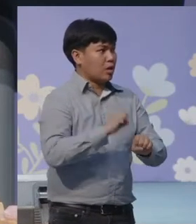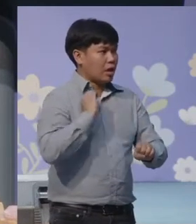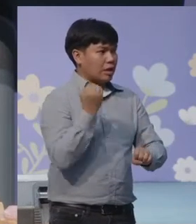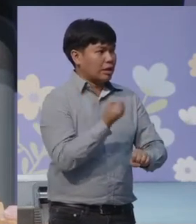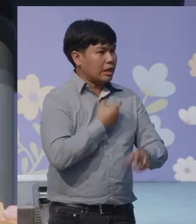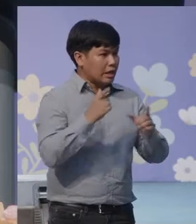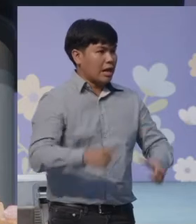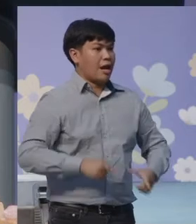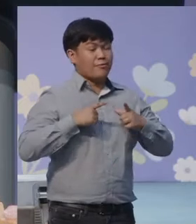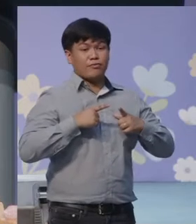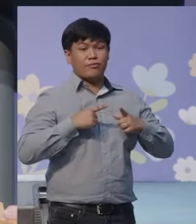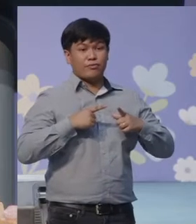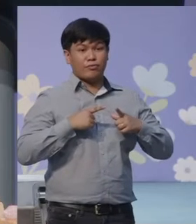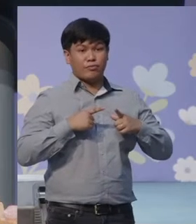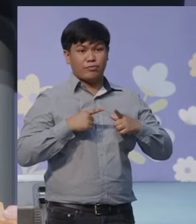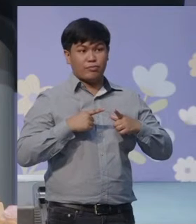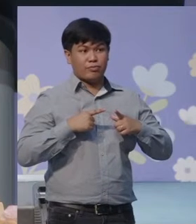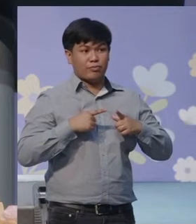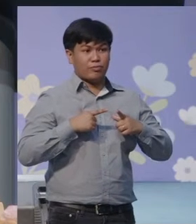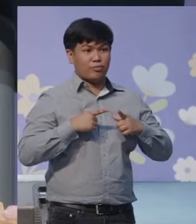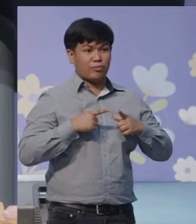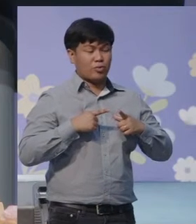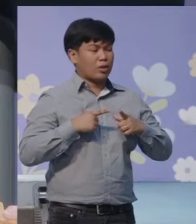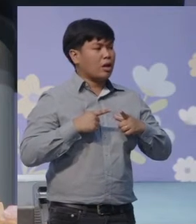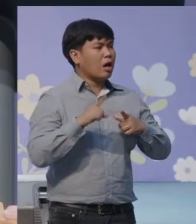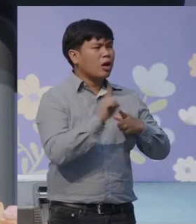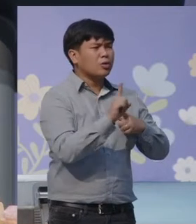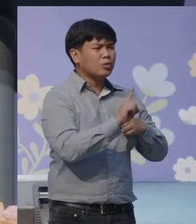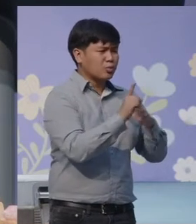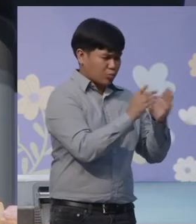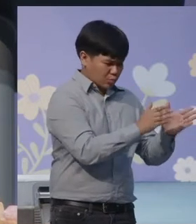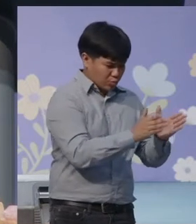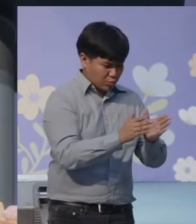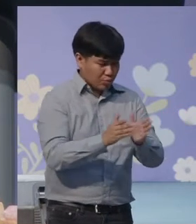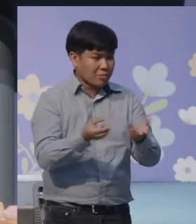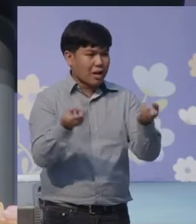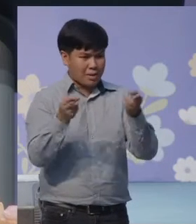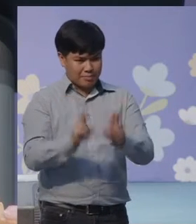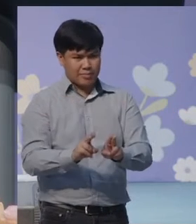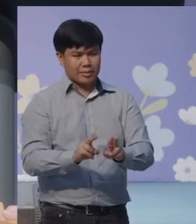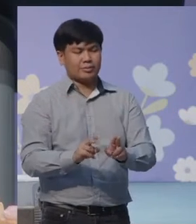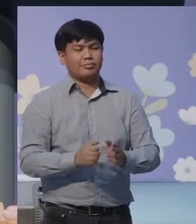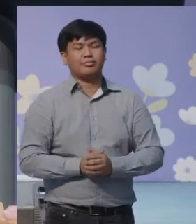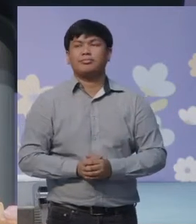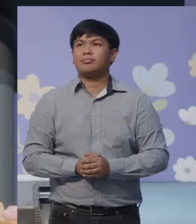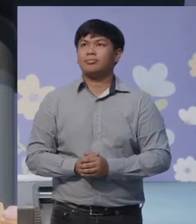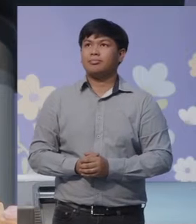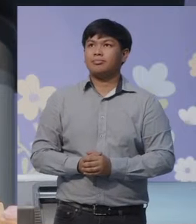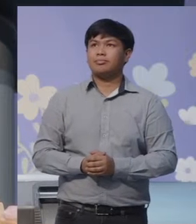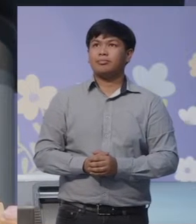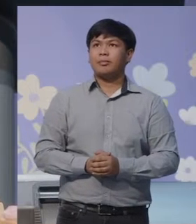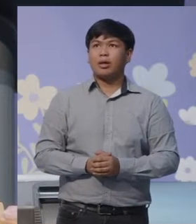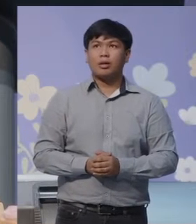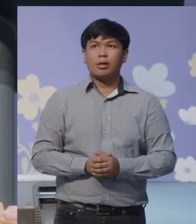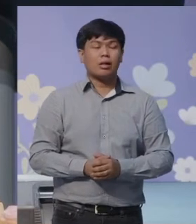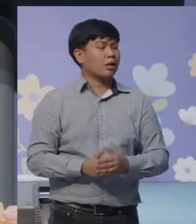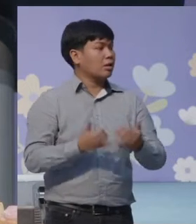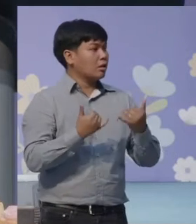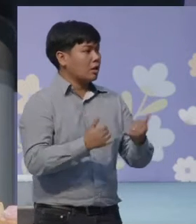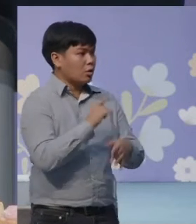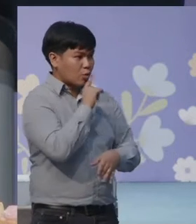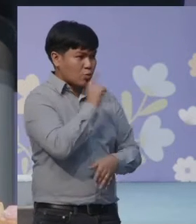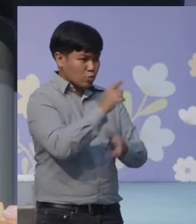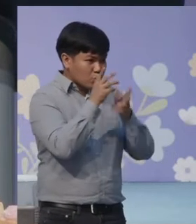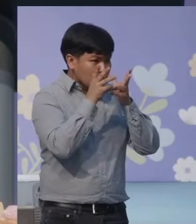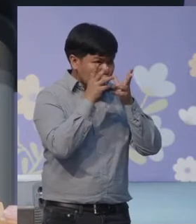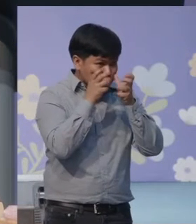mabuting layunin ay mangyari at matupad. So yan, tunay